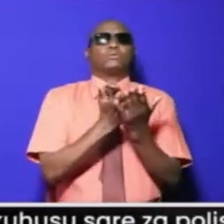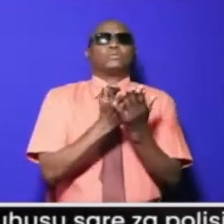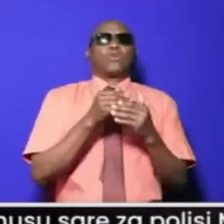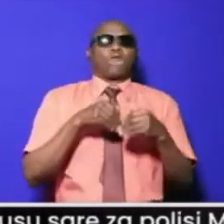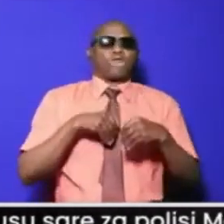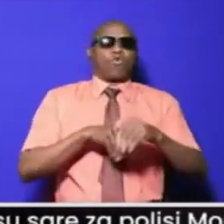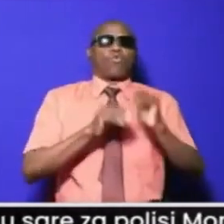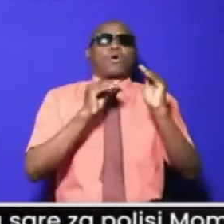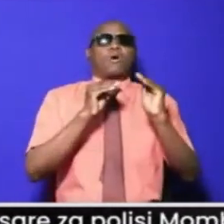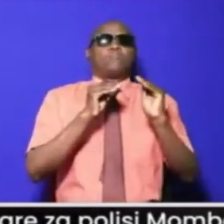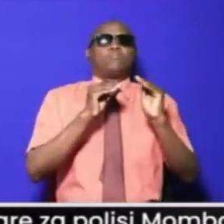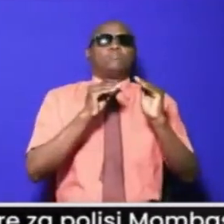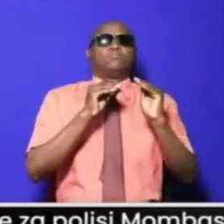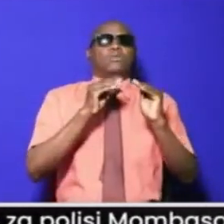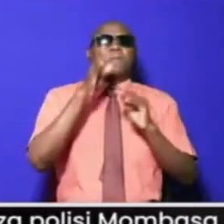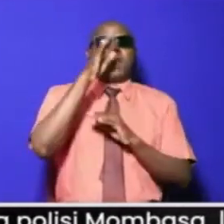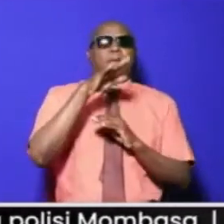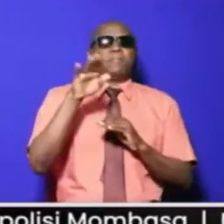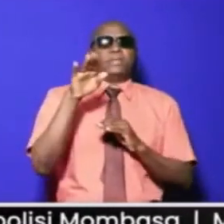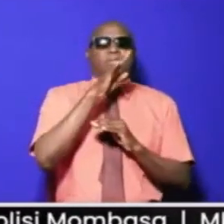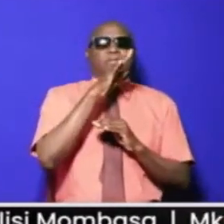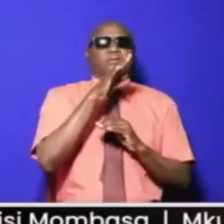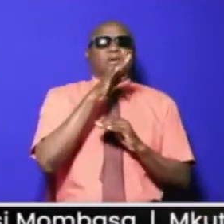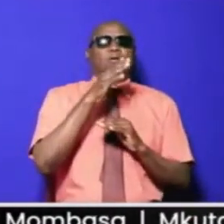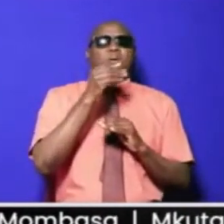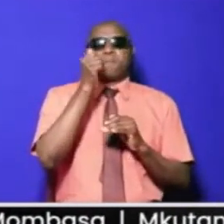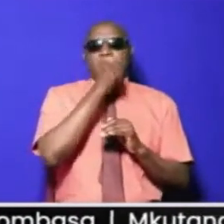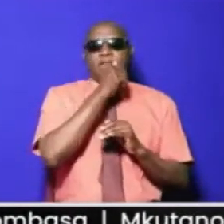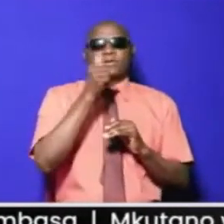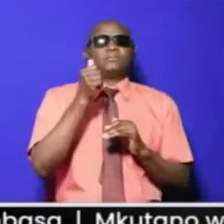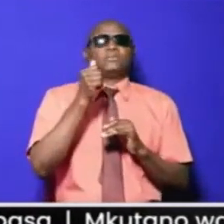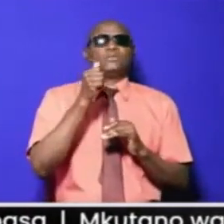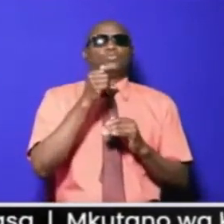paka kwa floor ya bunge tukanyang'anya private universities pesa.